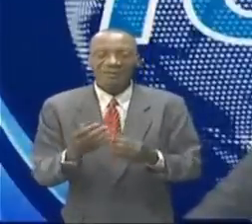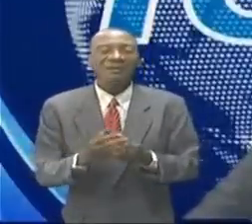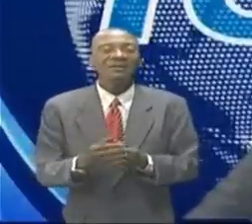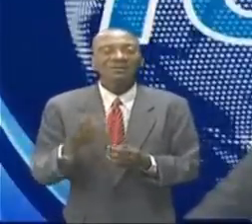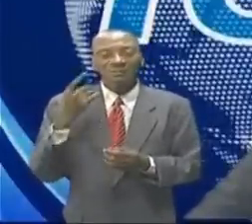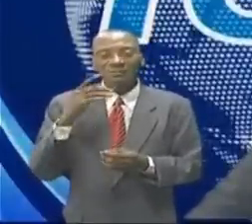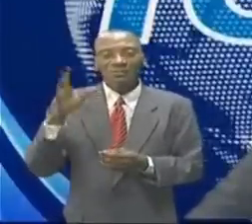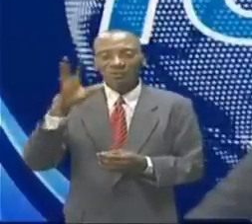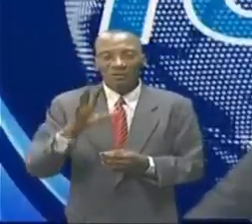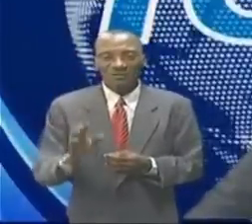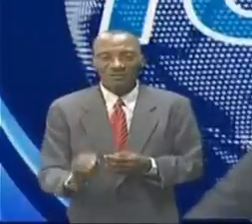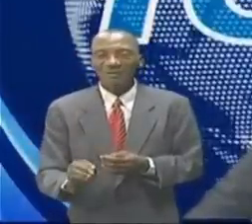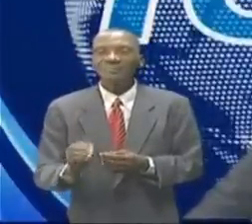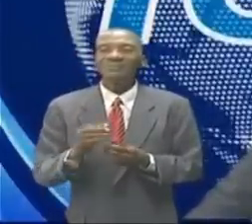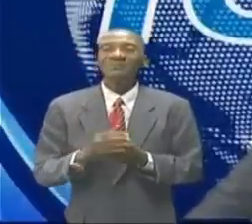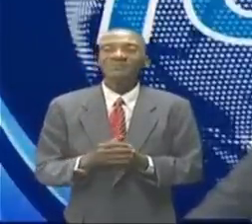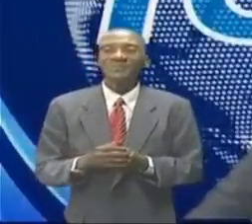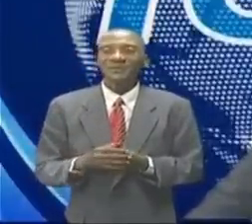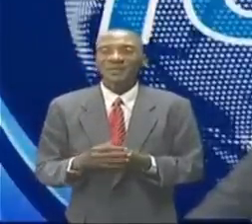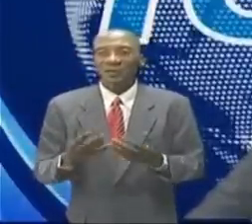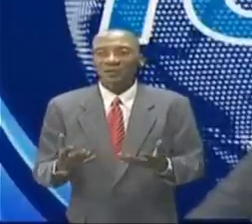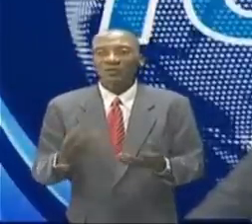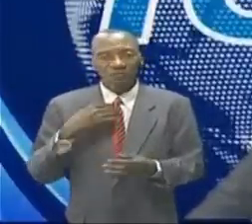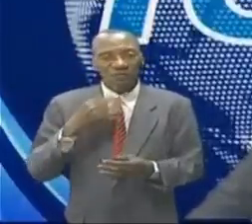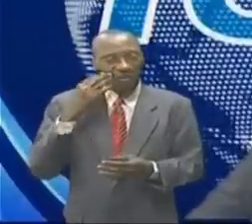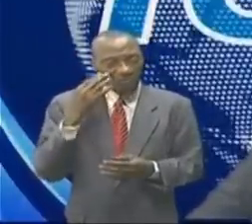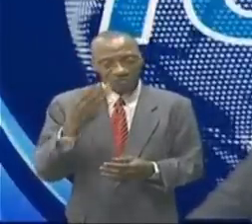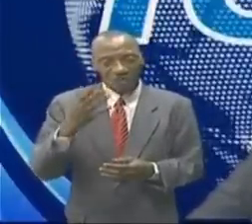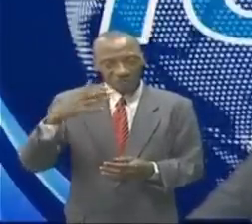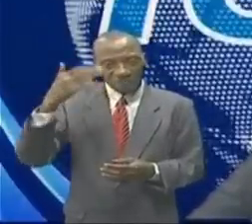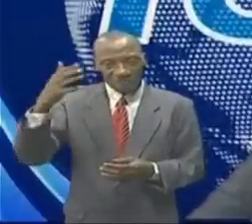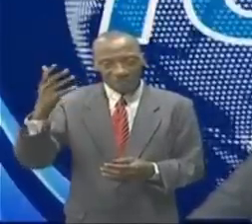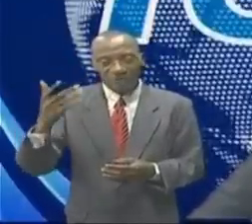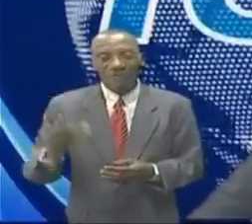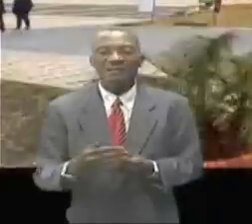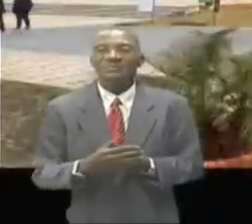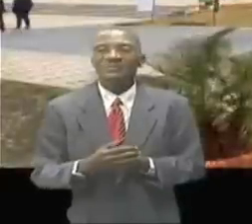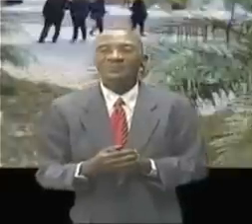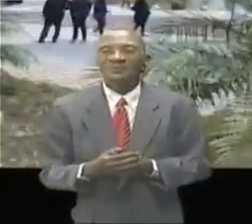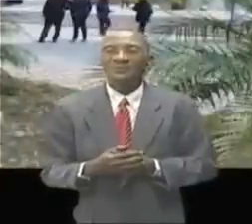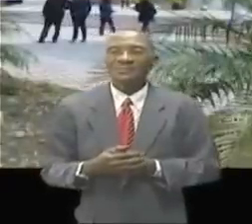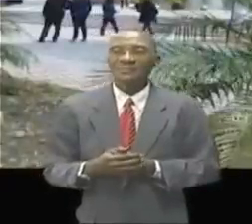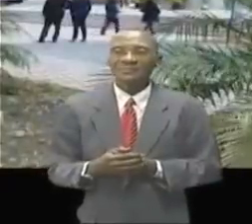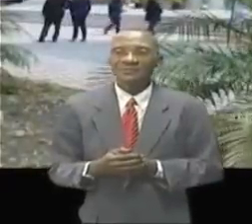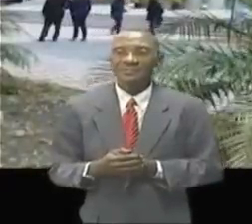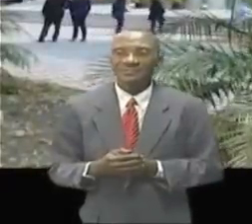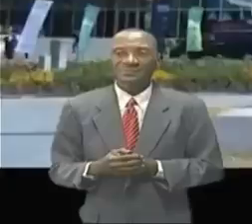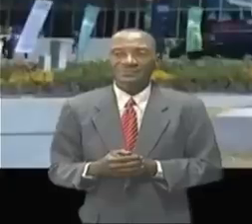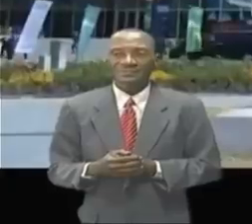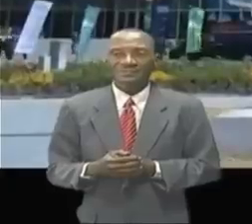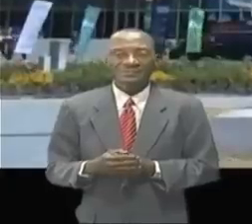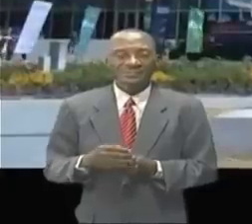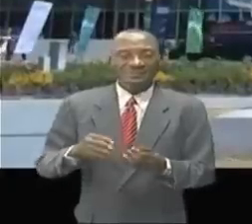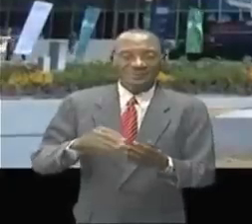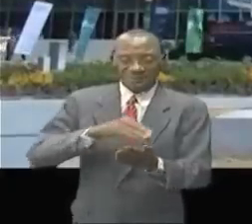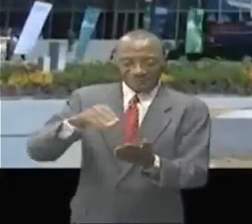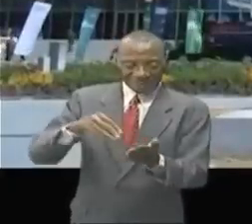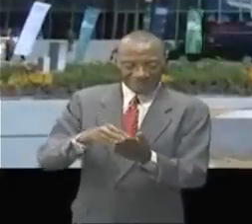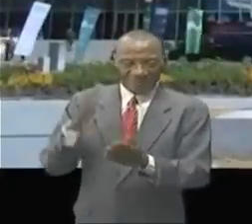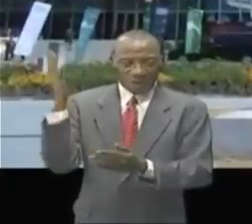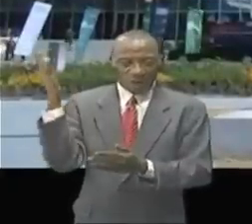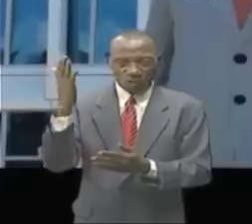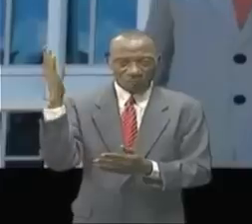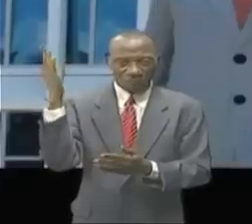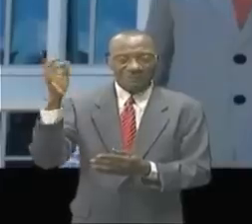images que vous allez suivre à présent, l'arrivée de Félix-Antoine Tshisekedi en Zambie. Au centre de conférence Kenneth Kaunda Wings